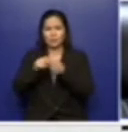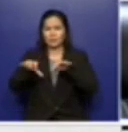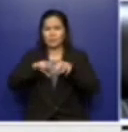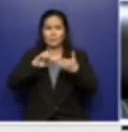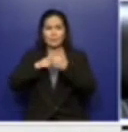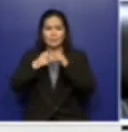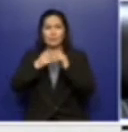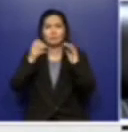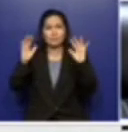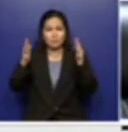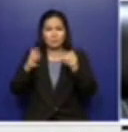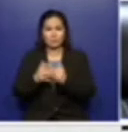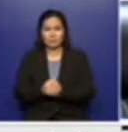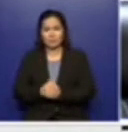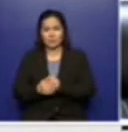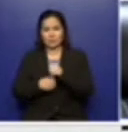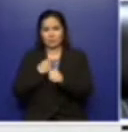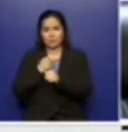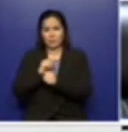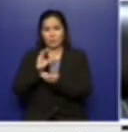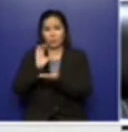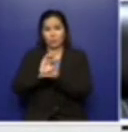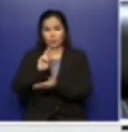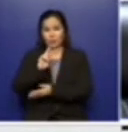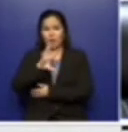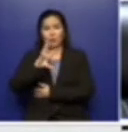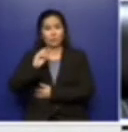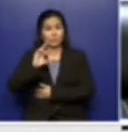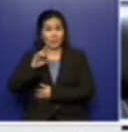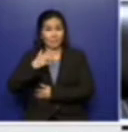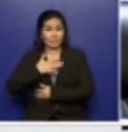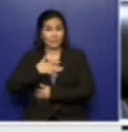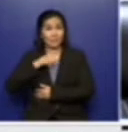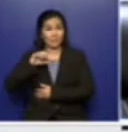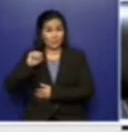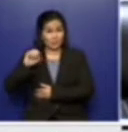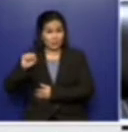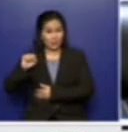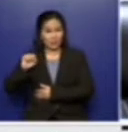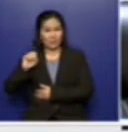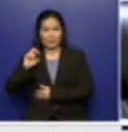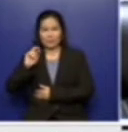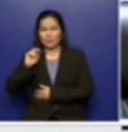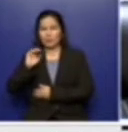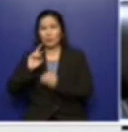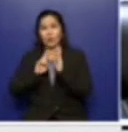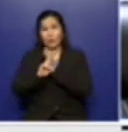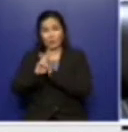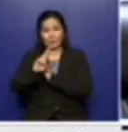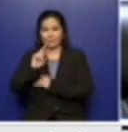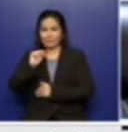เลยในปีงบประมาณที่แล้วผมสสนิรมิตสุจารี101เนี่ยครับ